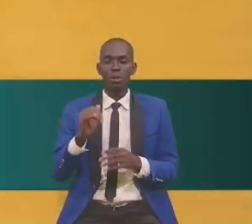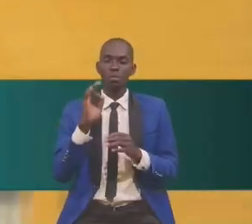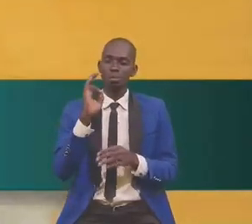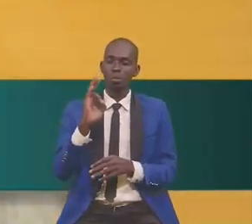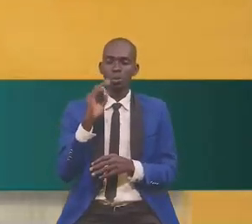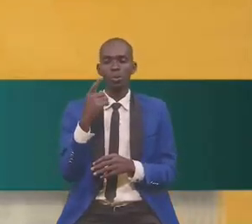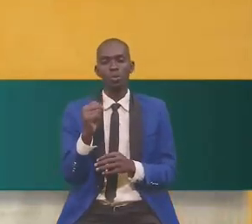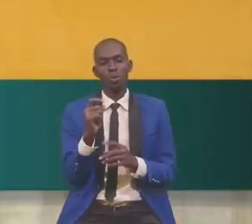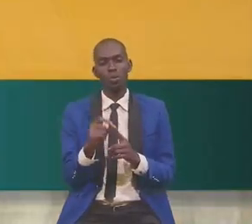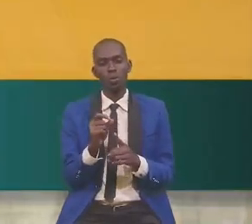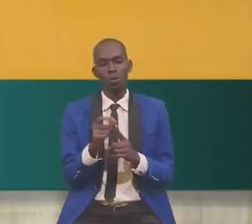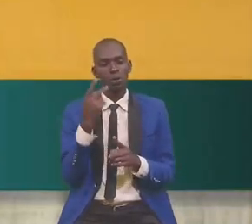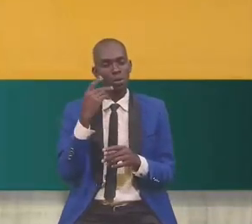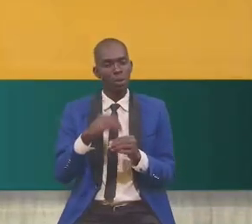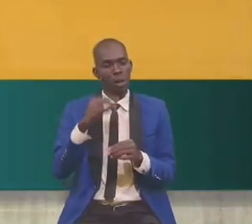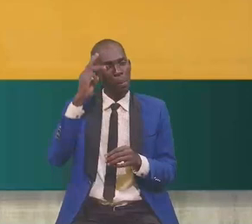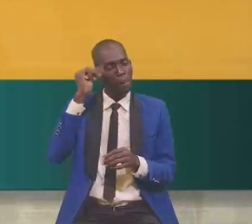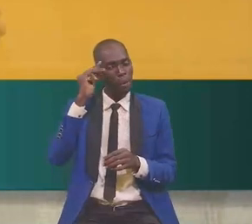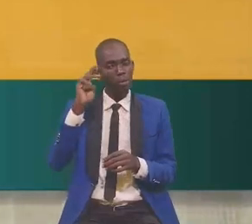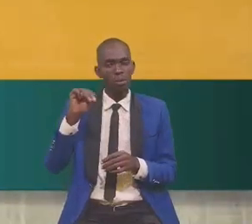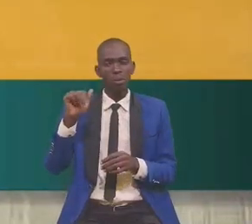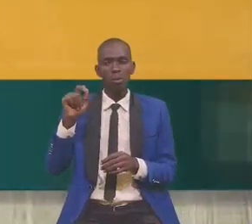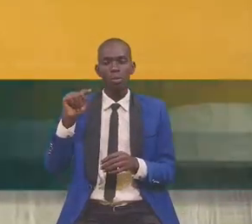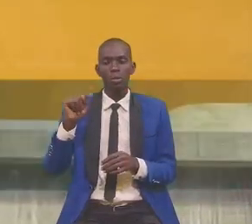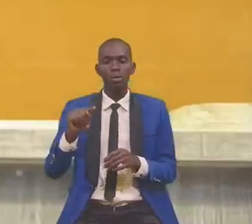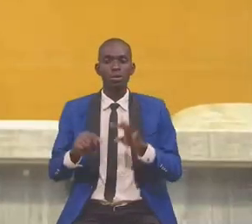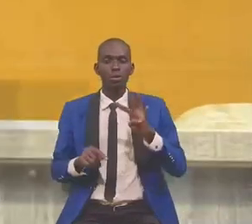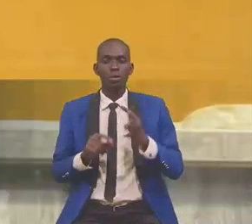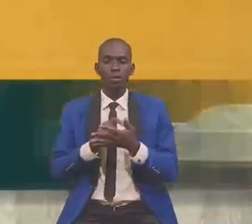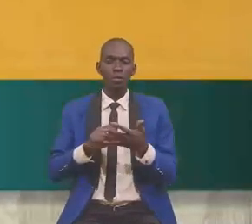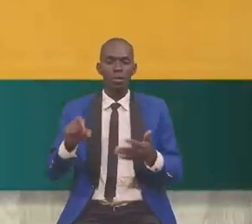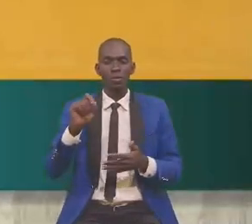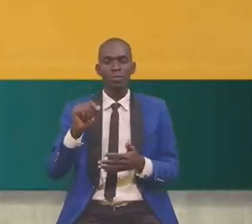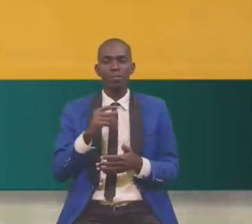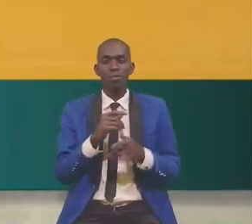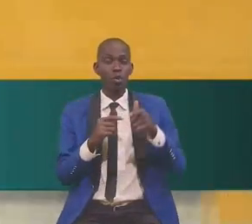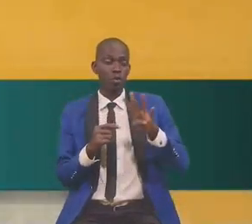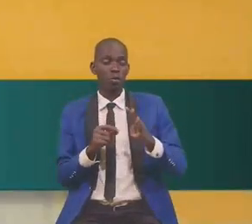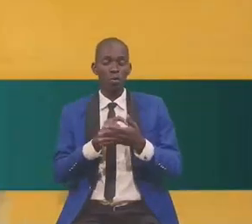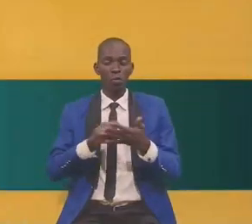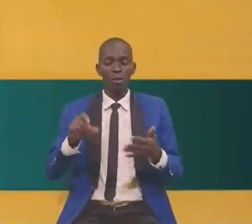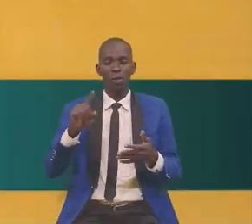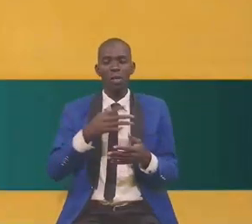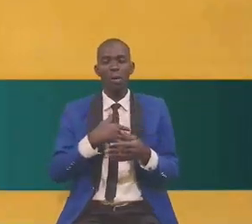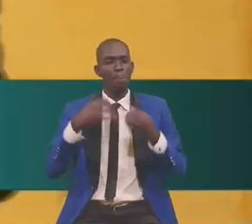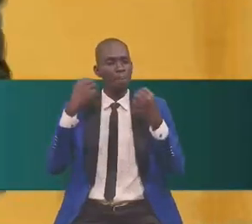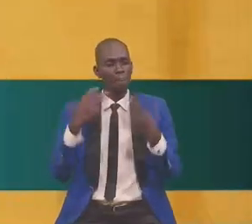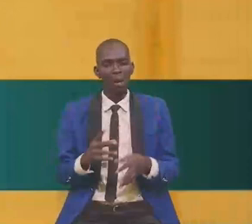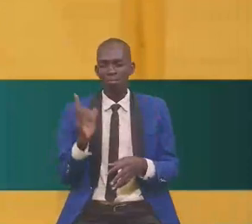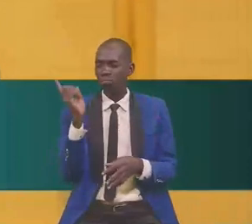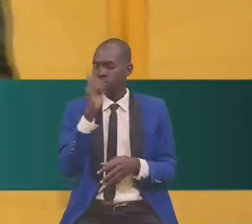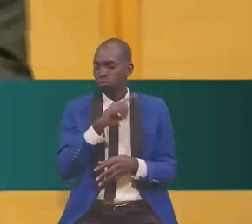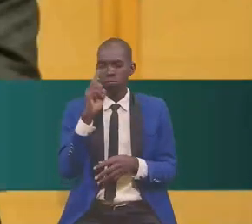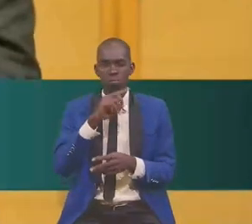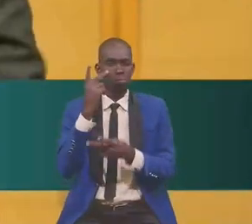Matthieu 24, 11. Plusieurs faux prophètes se lèveront. Et se diront plusieurs, malgré tout cela,